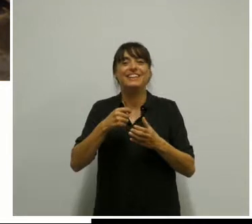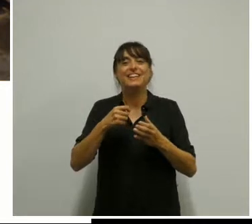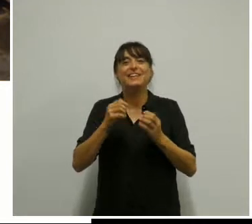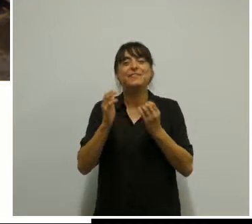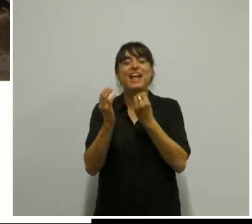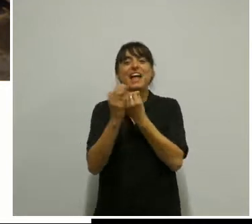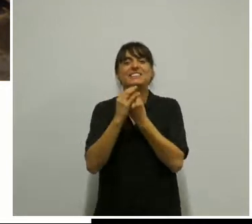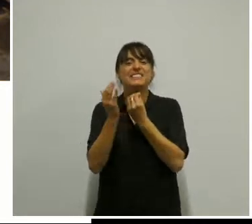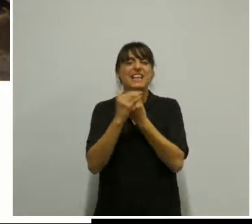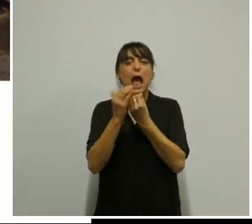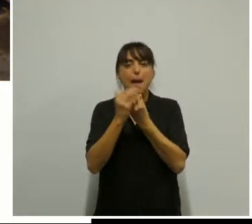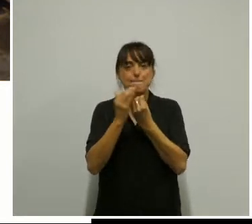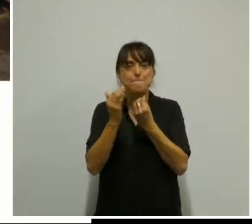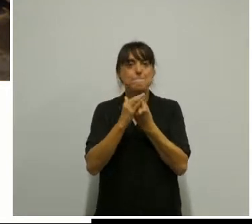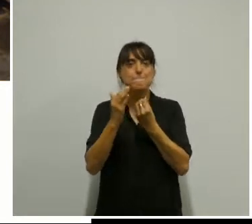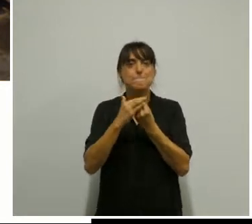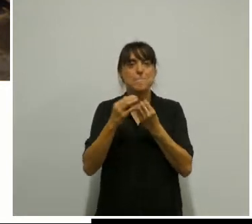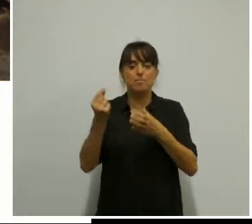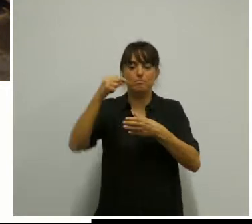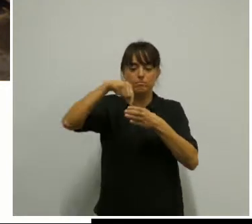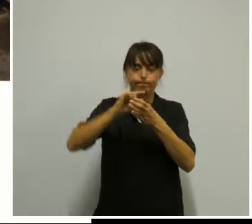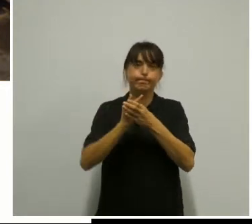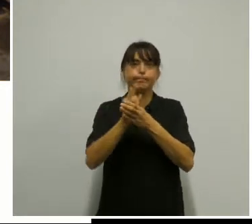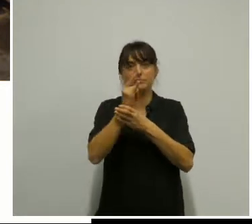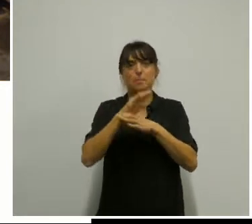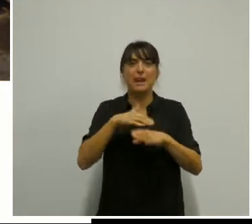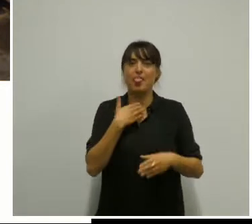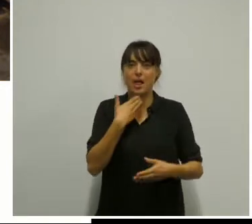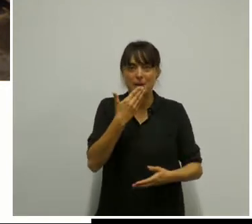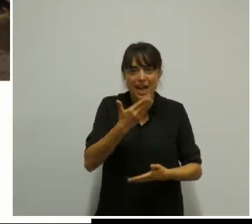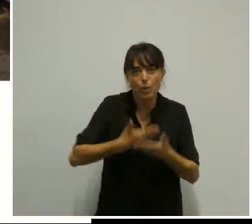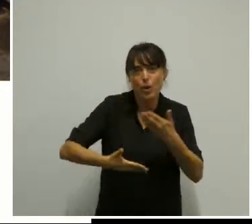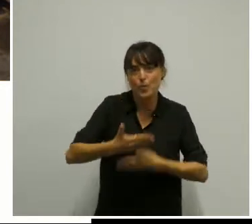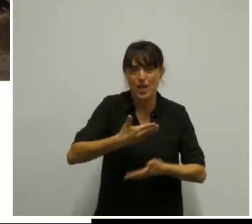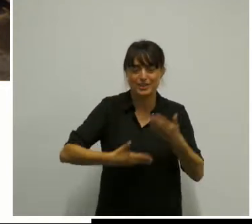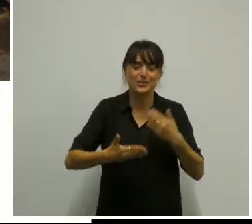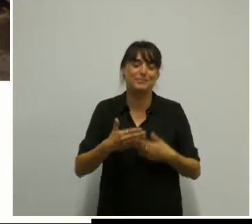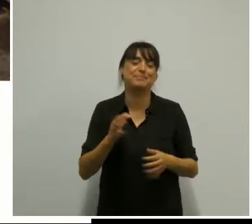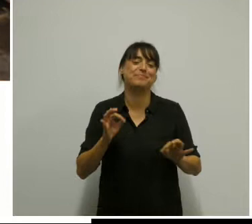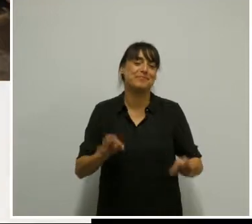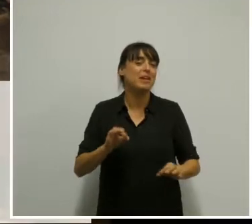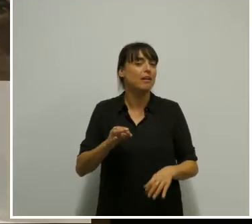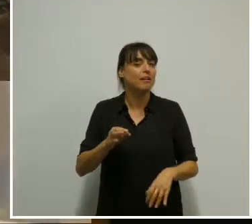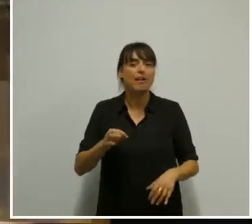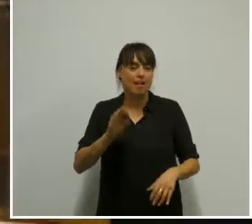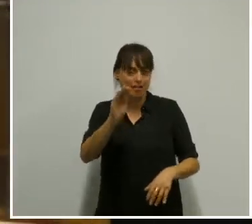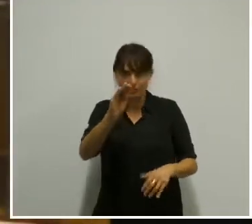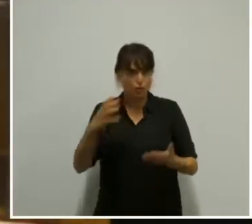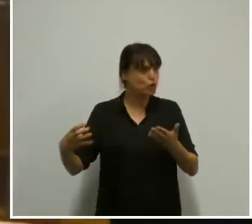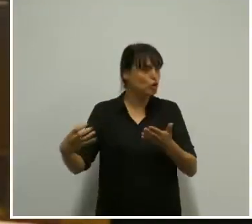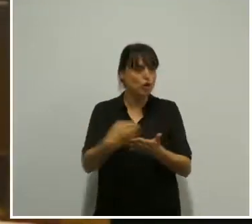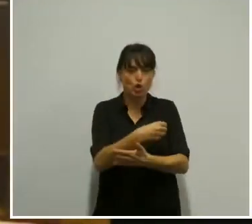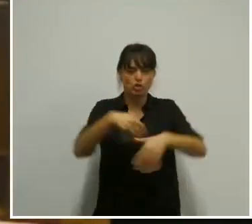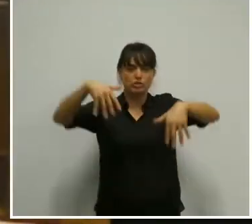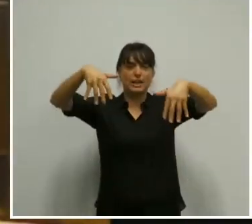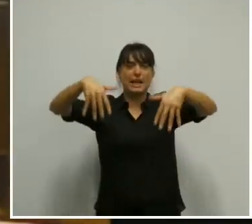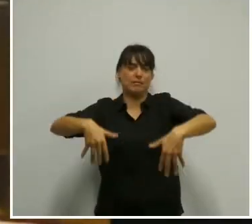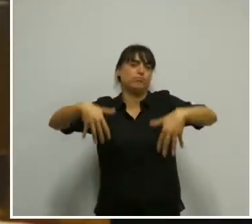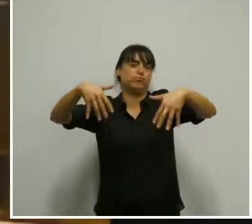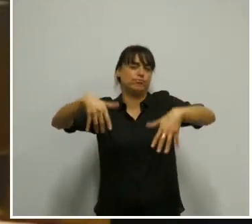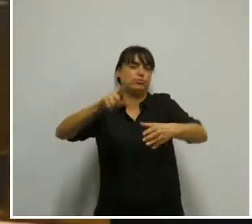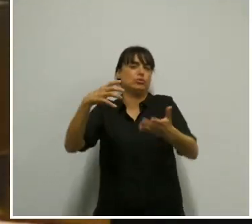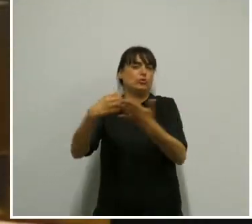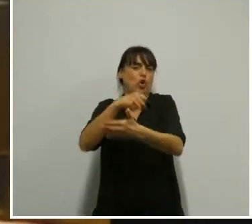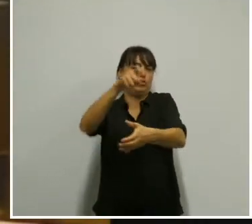Però aquí hi ha uns valors molt importants, que era això, la col·laboració i la participació. Que tothom es va mullar. Lògicament sempre hi ha una gent que fa el motor